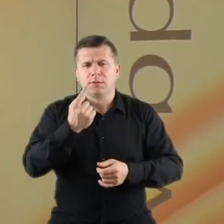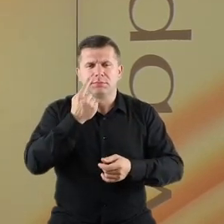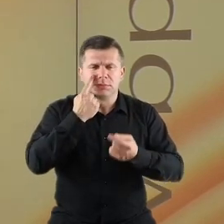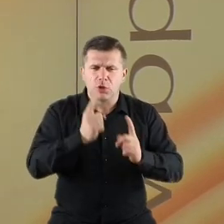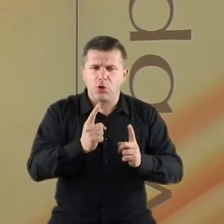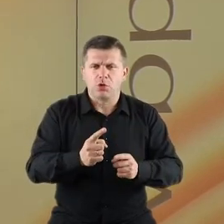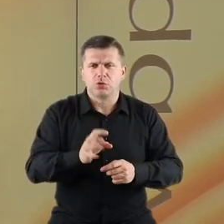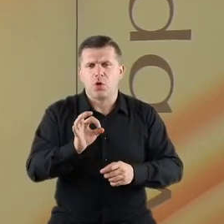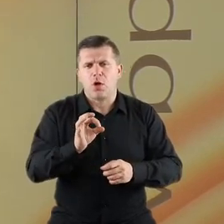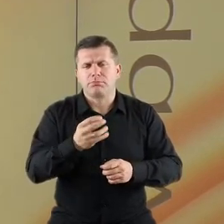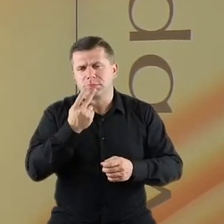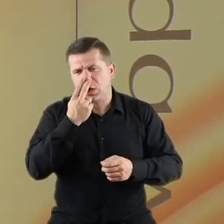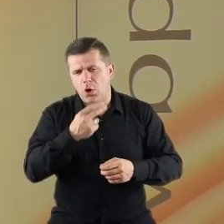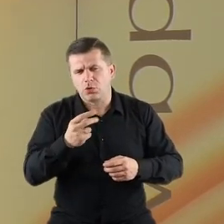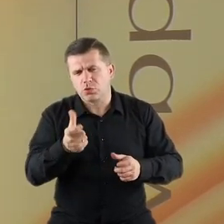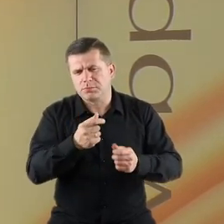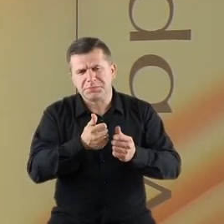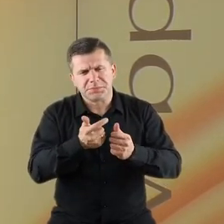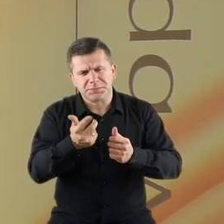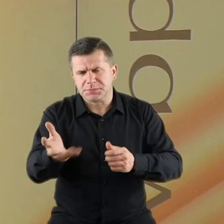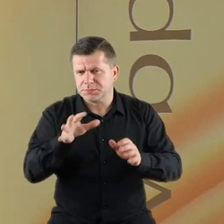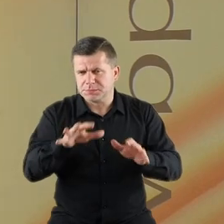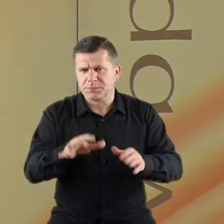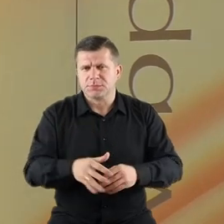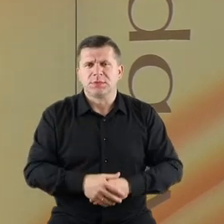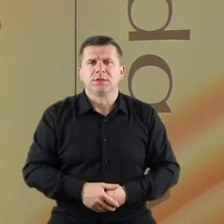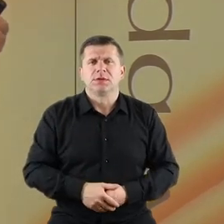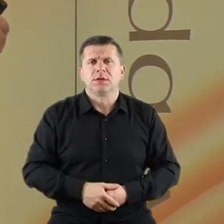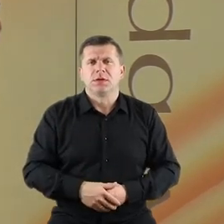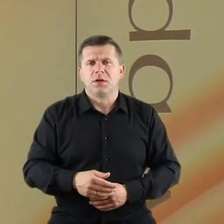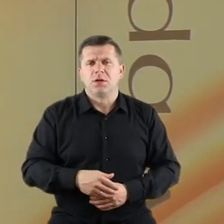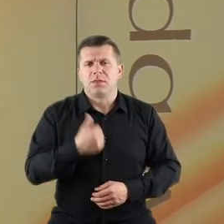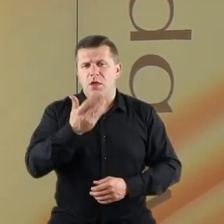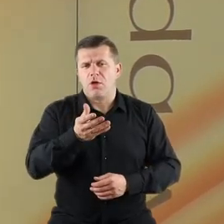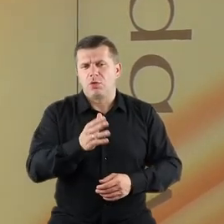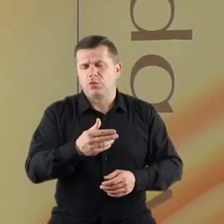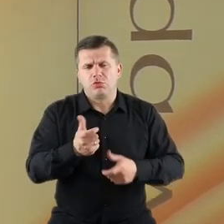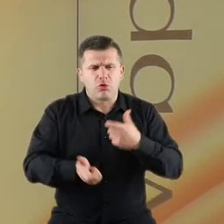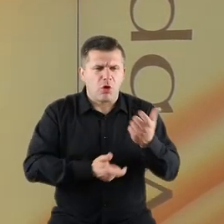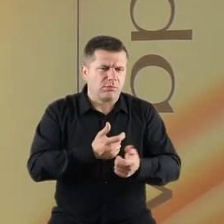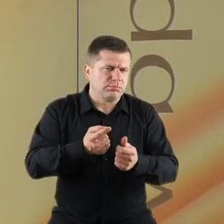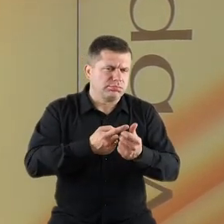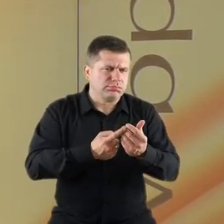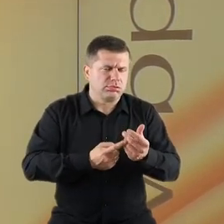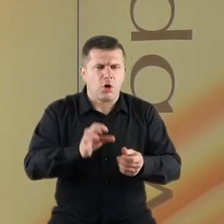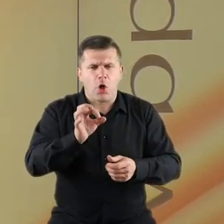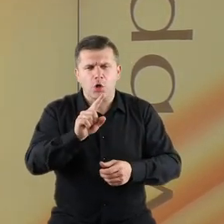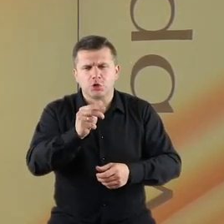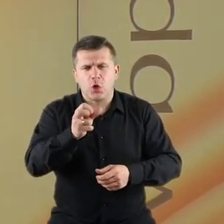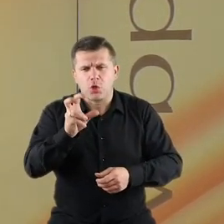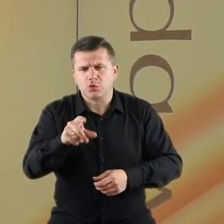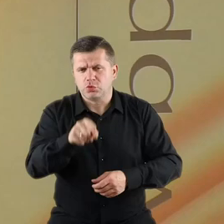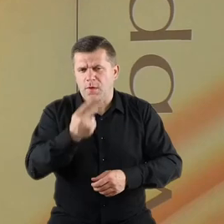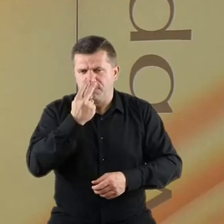o przyro czy to dziwić Zadzwoń widz zadrzeć podziwiać oczarować uczynić zasunąć osiągnąć to